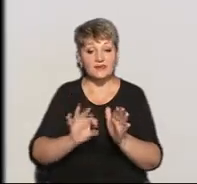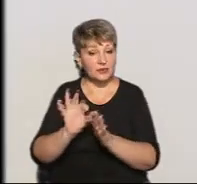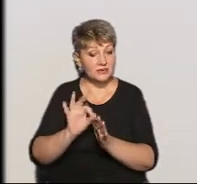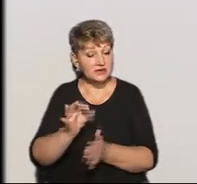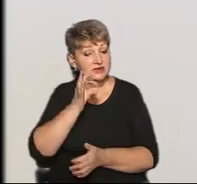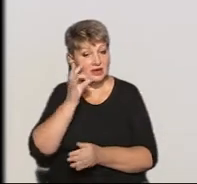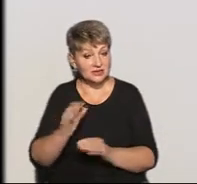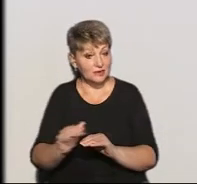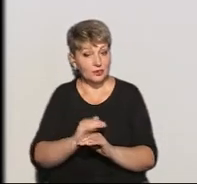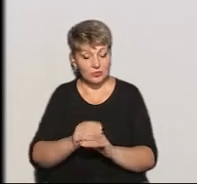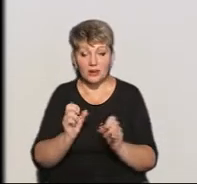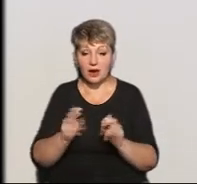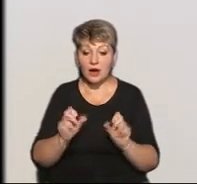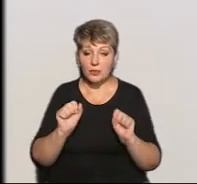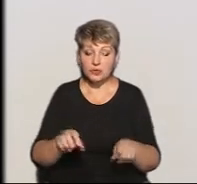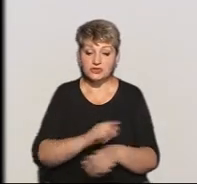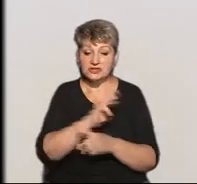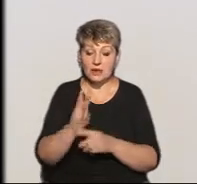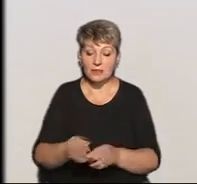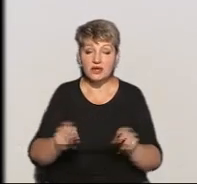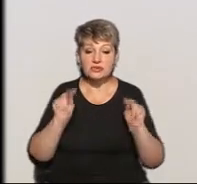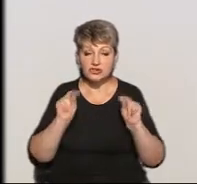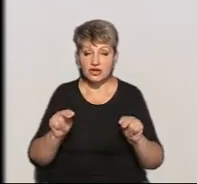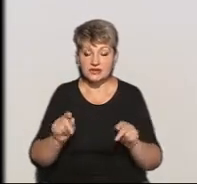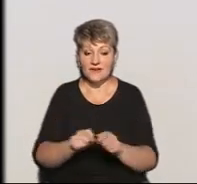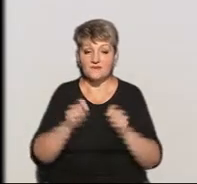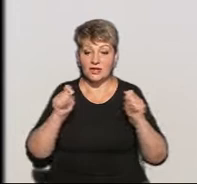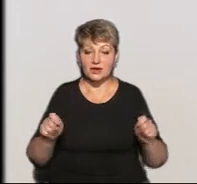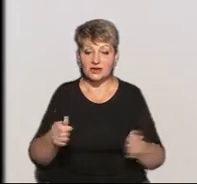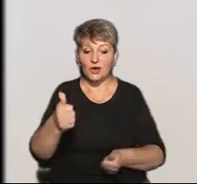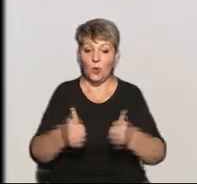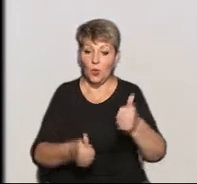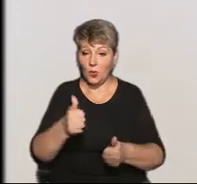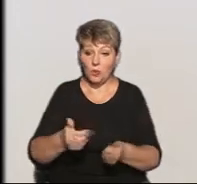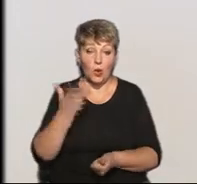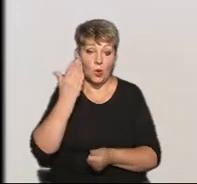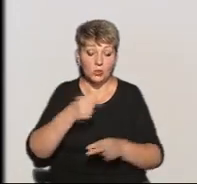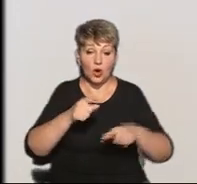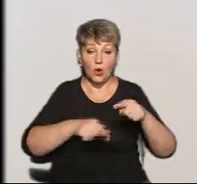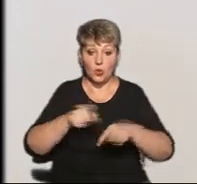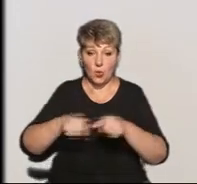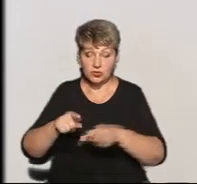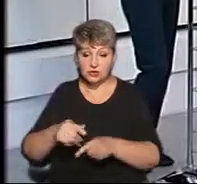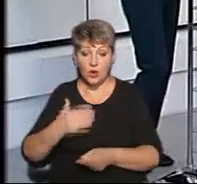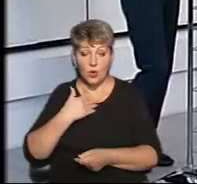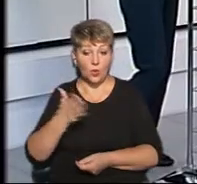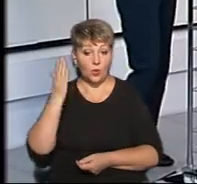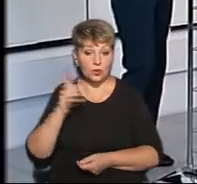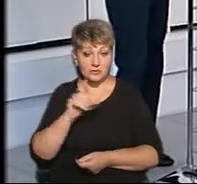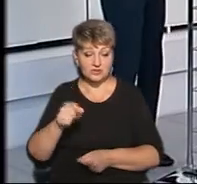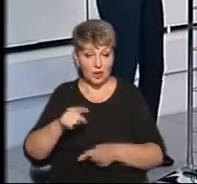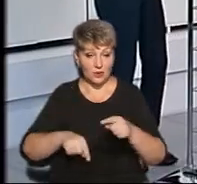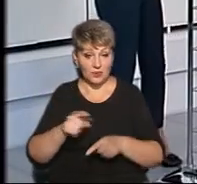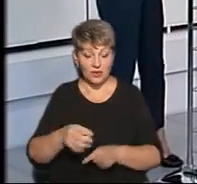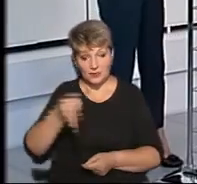ласка, як можна забезпечити прозорий, відкритий конкурс, коли родичі голосують за родичів? І хочу вам нагадати,